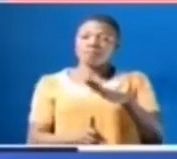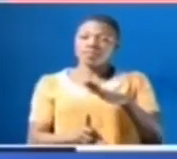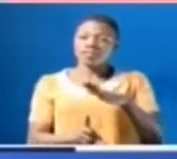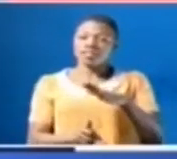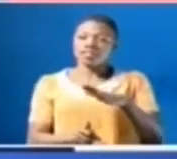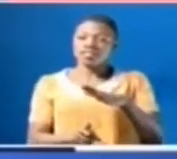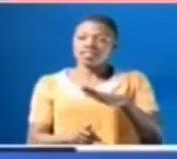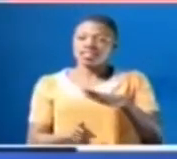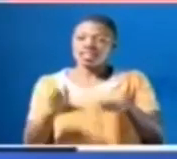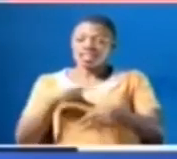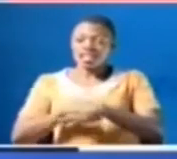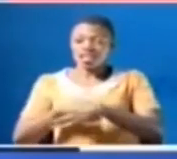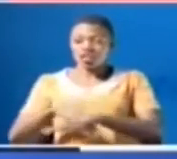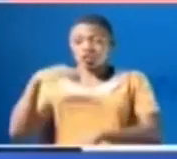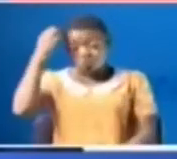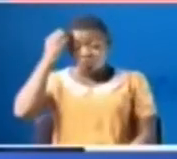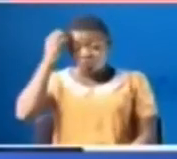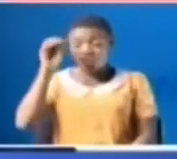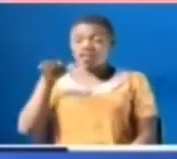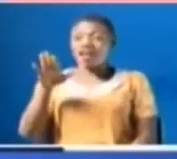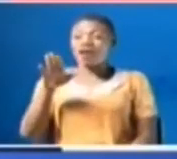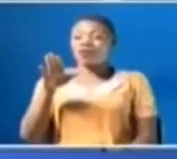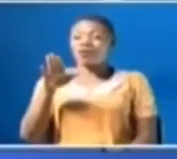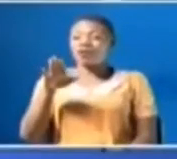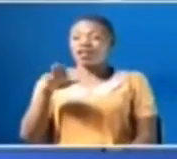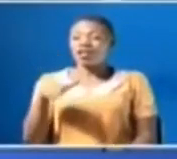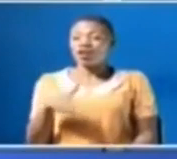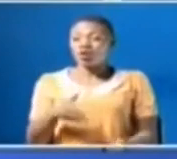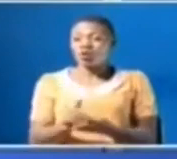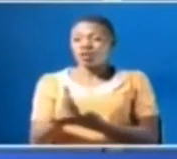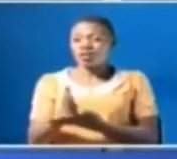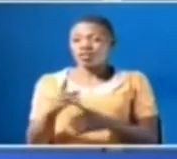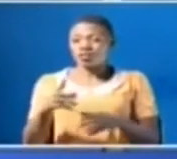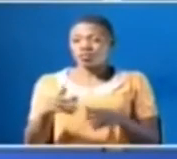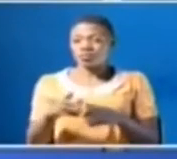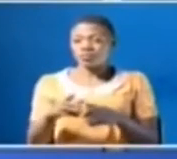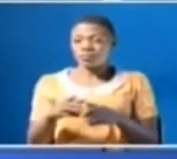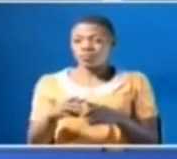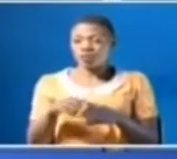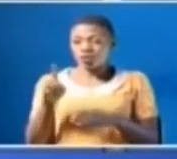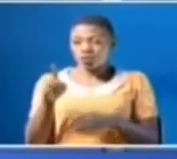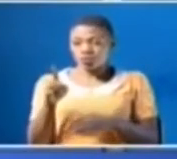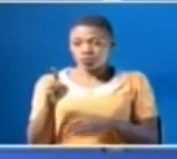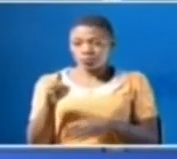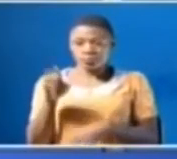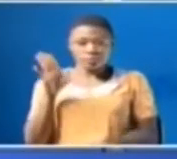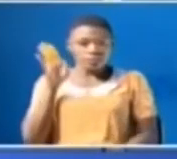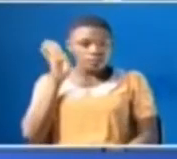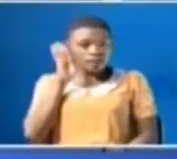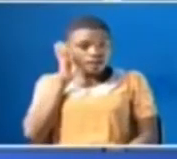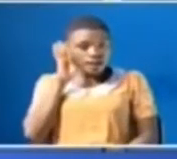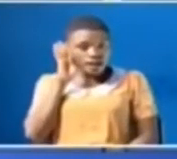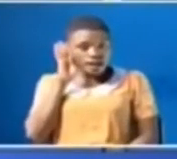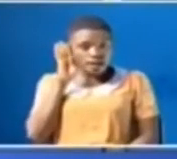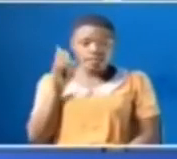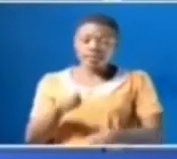kauli yako vilivyo ama kwa njia iliyo safi kabisa. Bwana Ngati, umeweza kumsikia Bwana Secretary General pale akizungumza